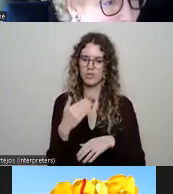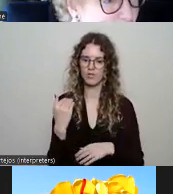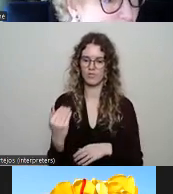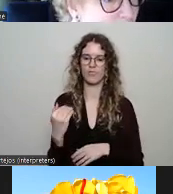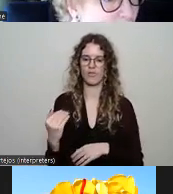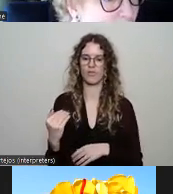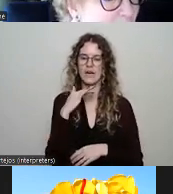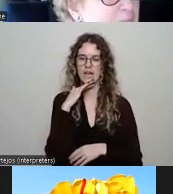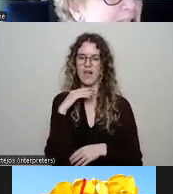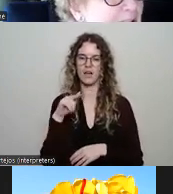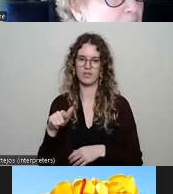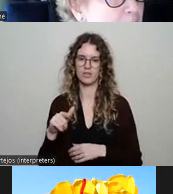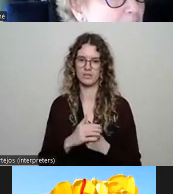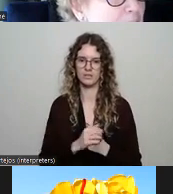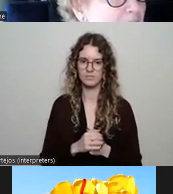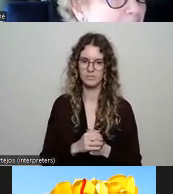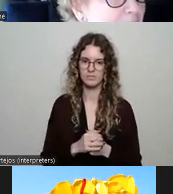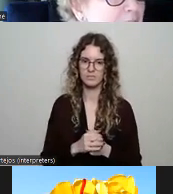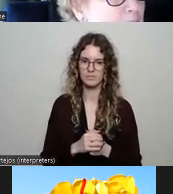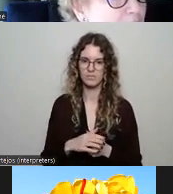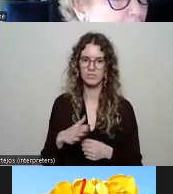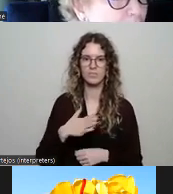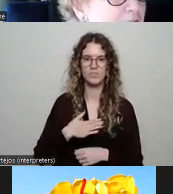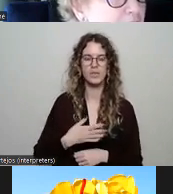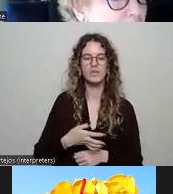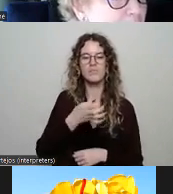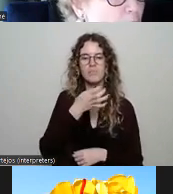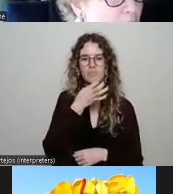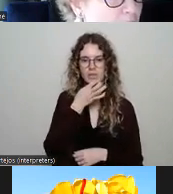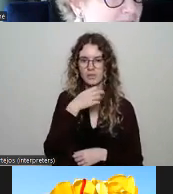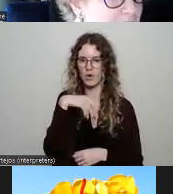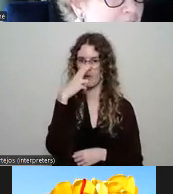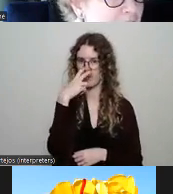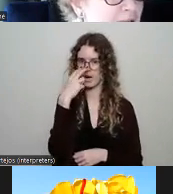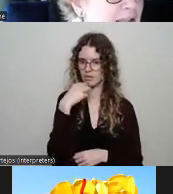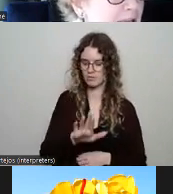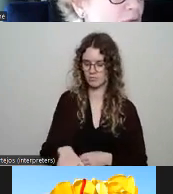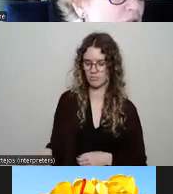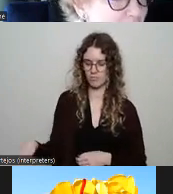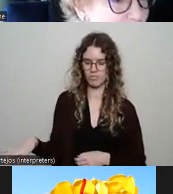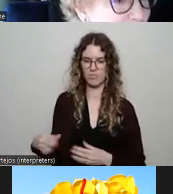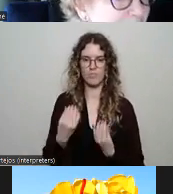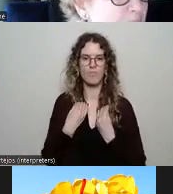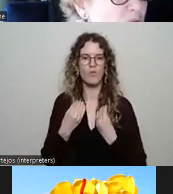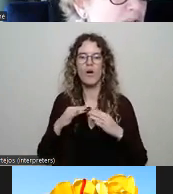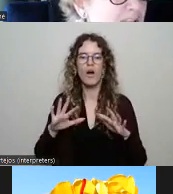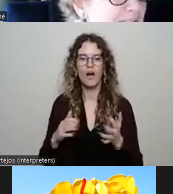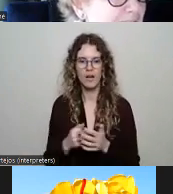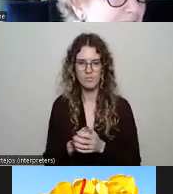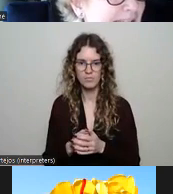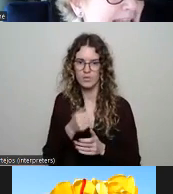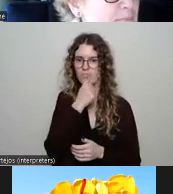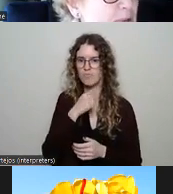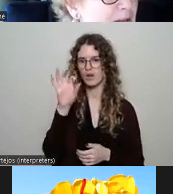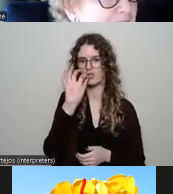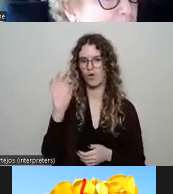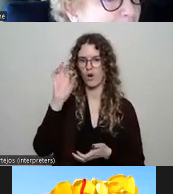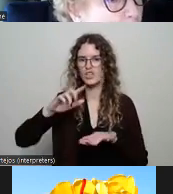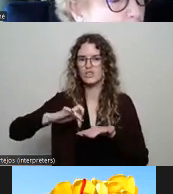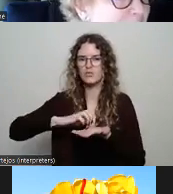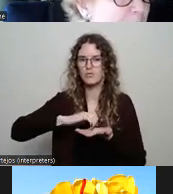klasėje. Kaip vat labai man patinka, kai pradinukai vaikai mokosi. Jeigu šneka ten apie skrusdėlytę, tai jie